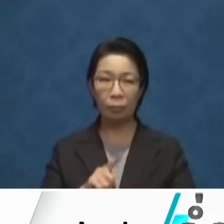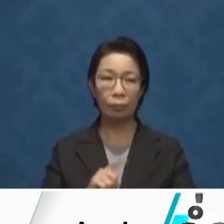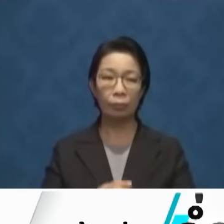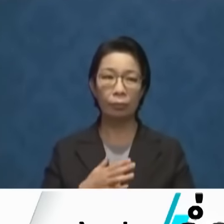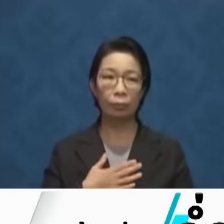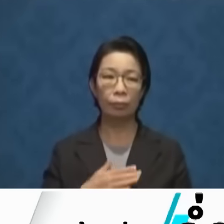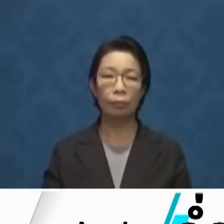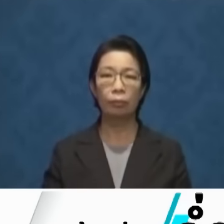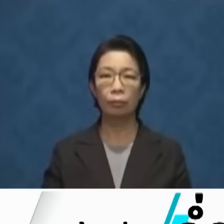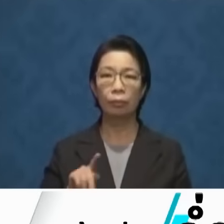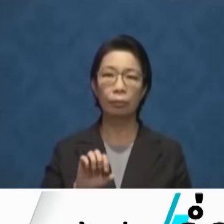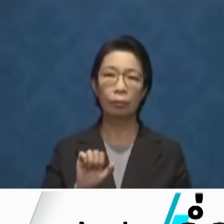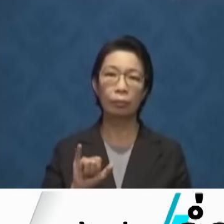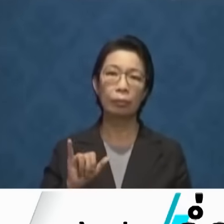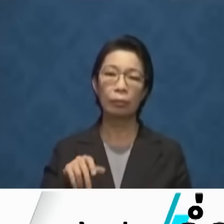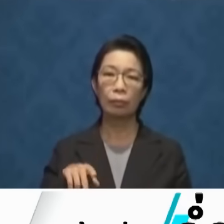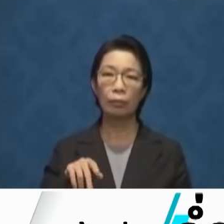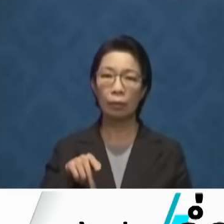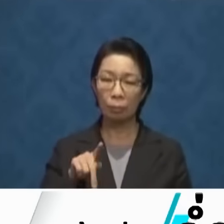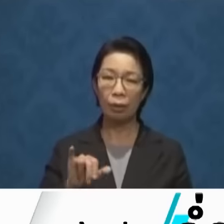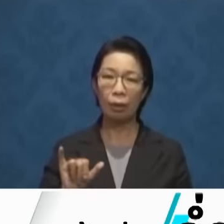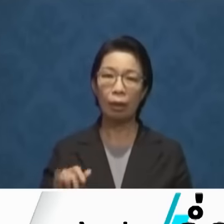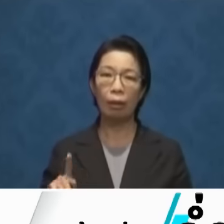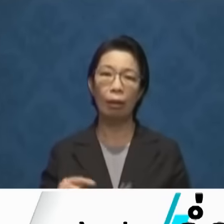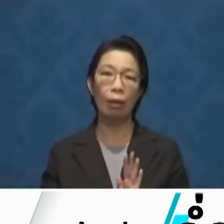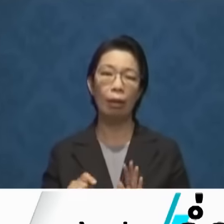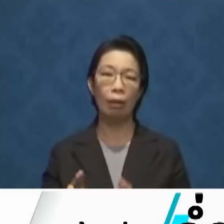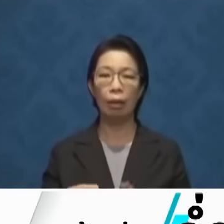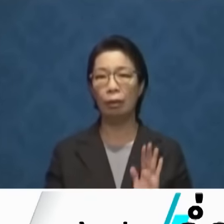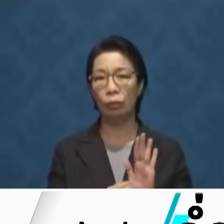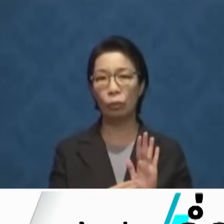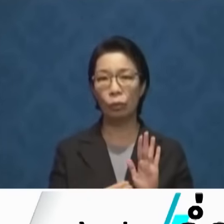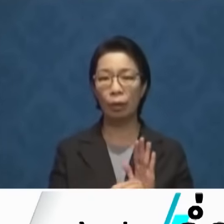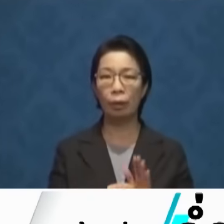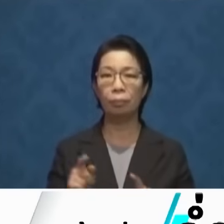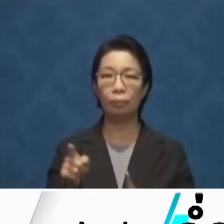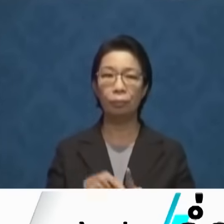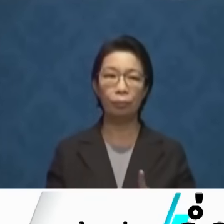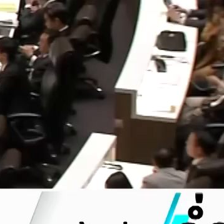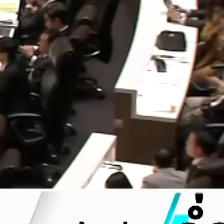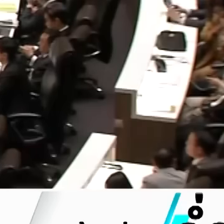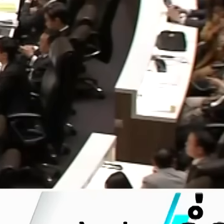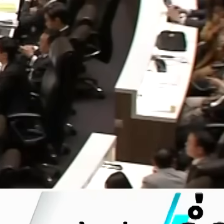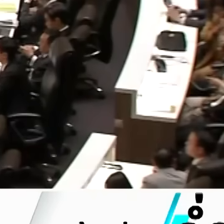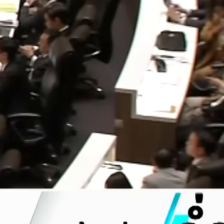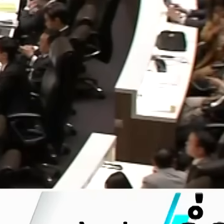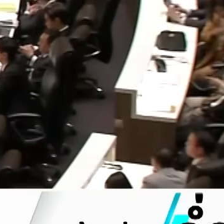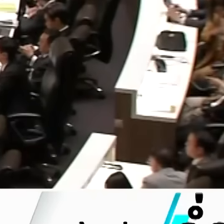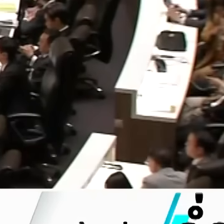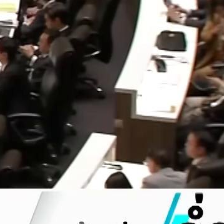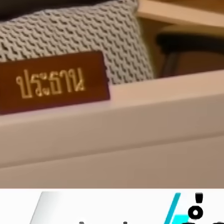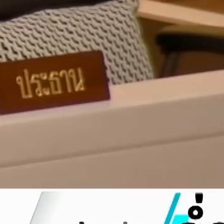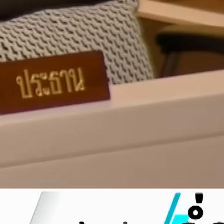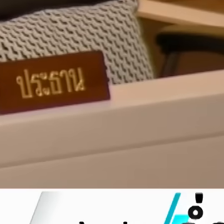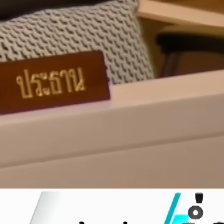ก้าวไกลเสนอให้นับองค์ประชุมอ้างว่าเรื่องนี้เป็นเรื่องสำคัญ ท่านประธานครับผมฟังอาจ